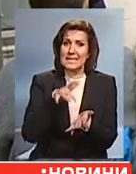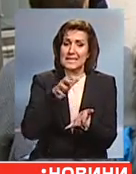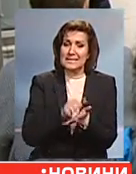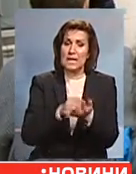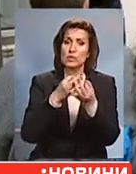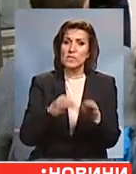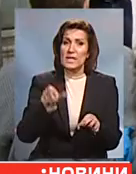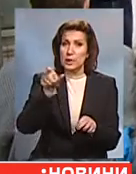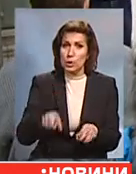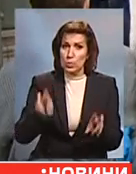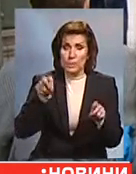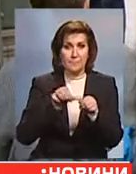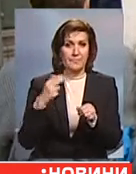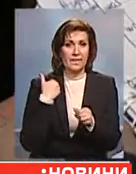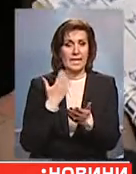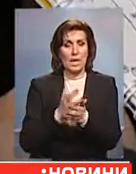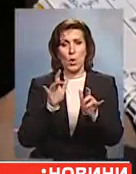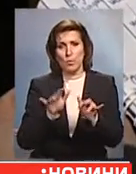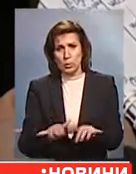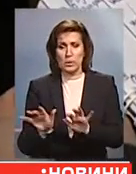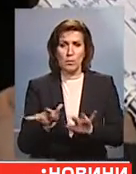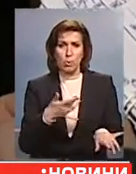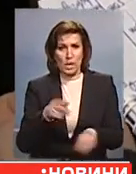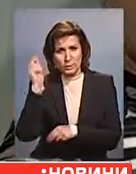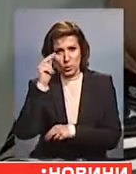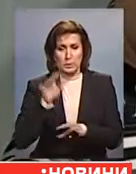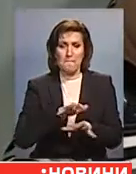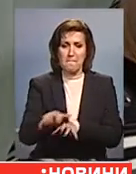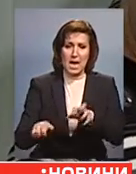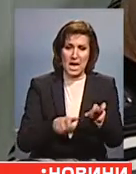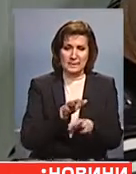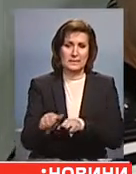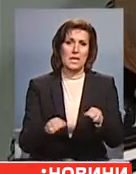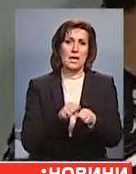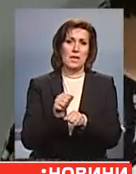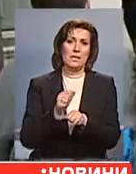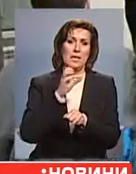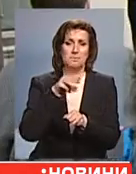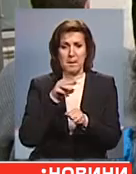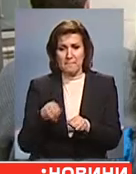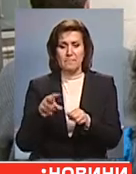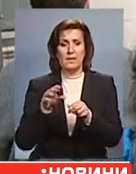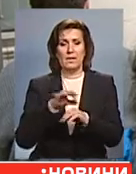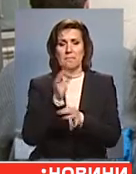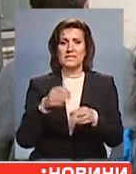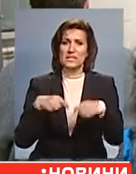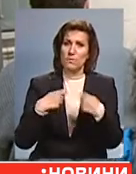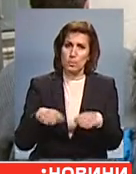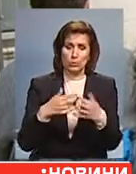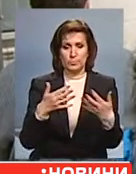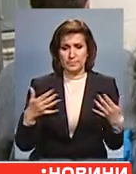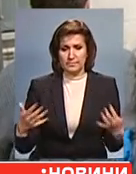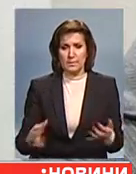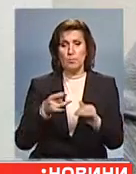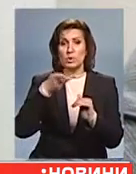зайнятості вільних людей». Крім англійської, тут є комп'ютерні, бухгалтерські курси масажу, веб-дизайну, рекрутингу, СММ, мистецтво продажу та інші.